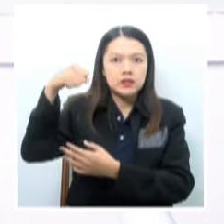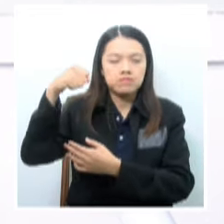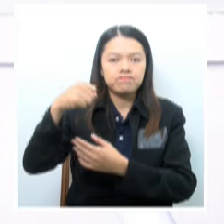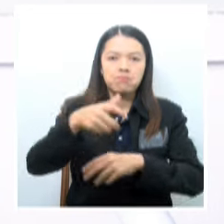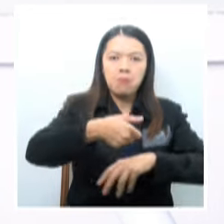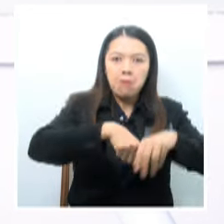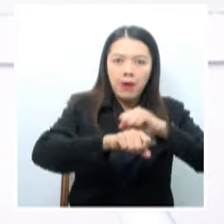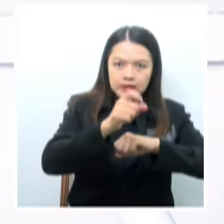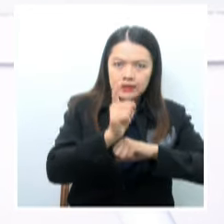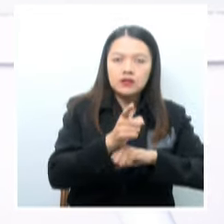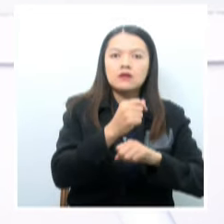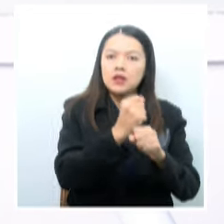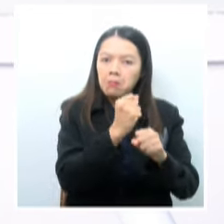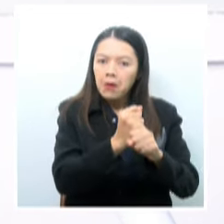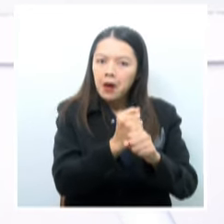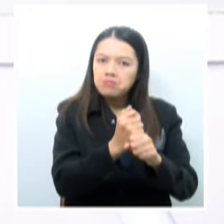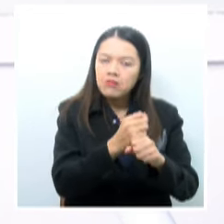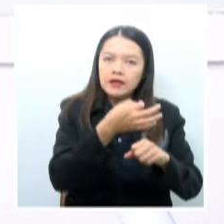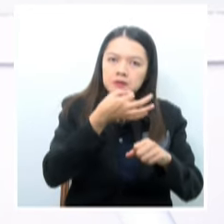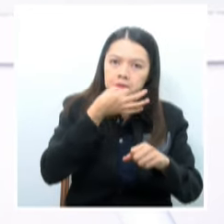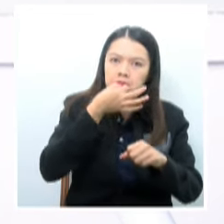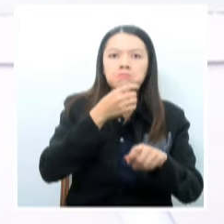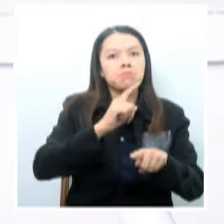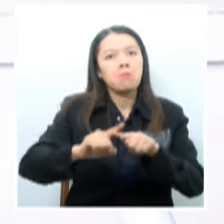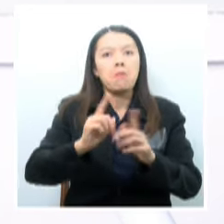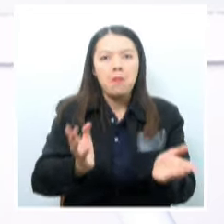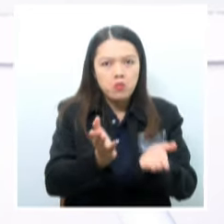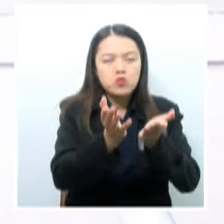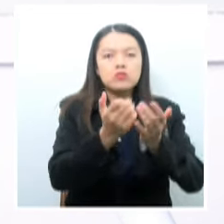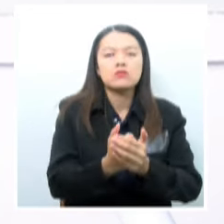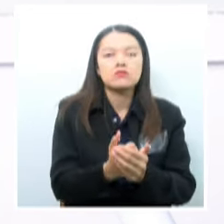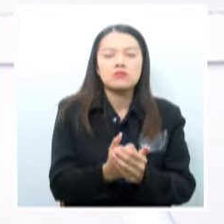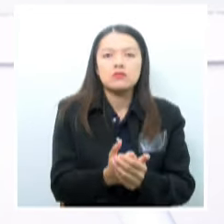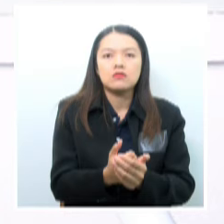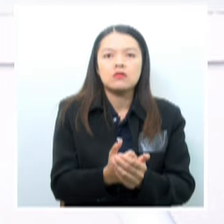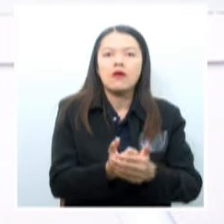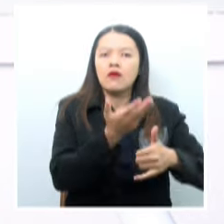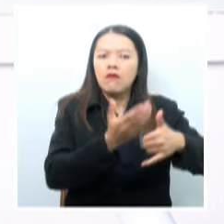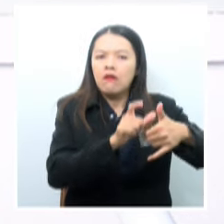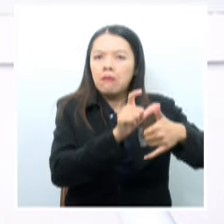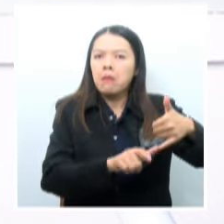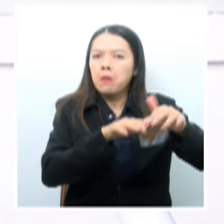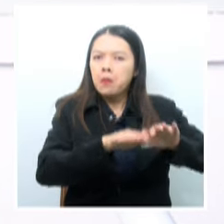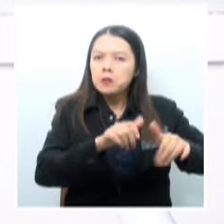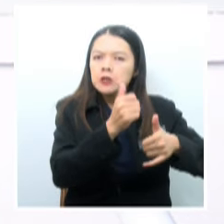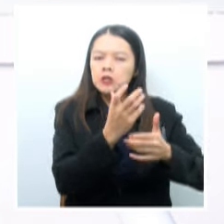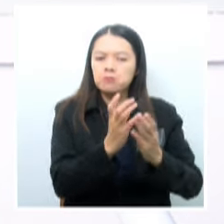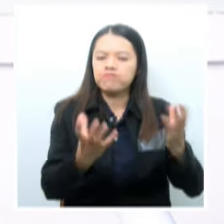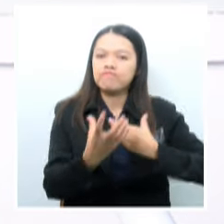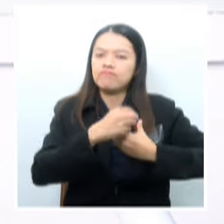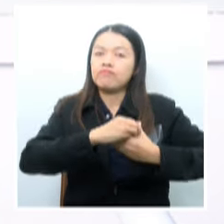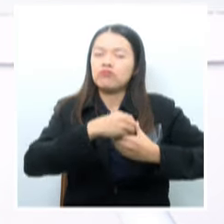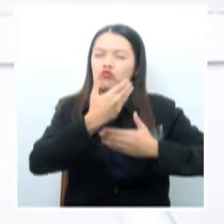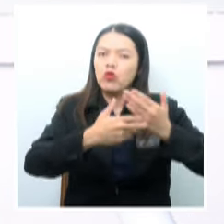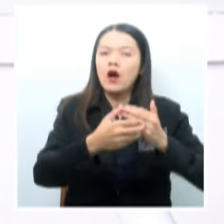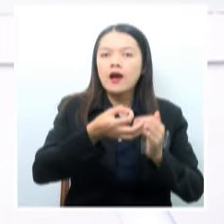ฏิบัติค่ะด้านการมีงานทำมีอาชีพนะคะนั่นคือเรื่องราวของการสร้างเด็กดีมีคุณธรรมสู่ทักษะอาชี